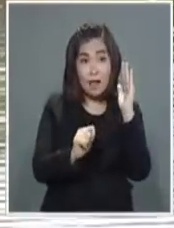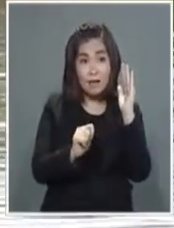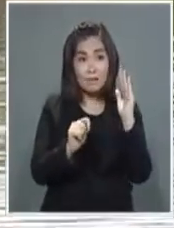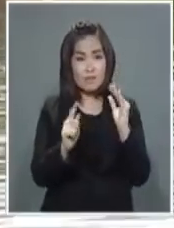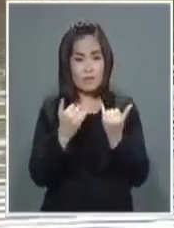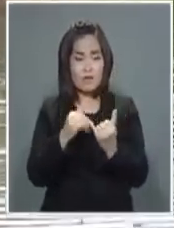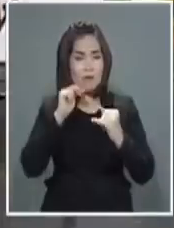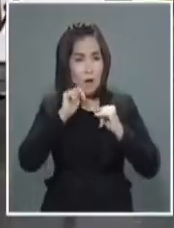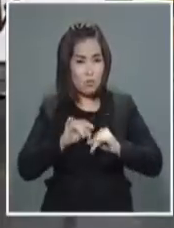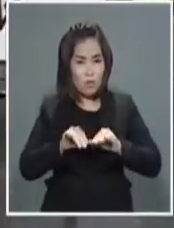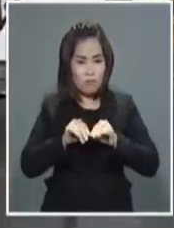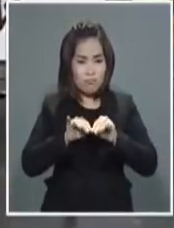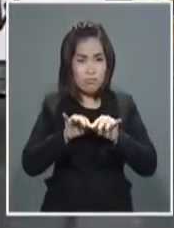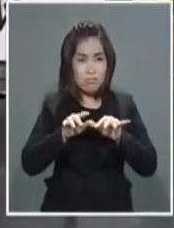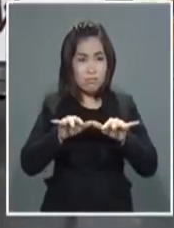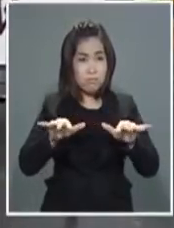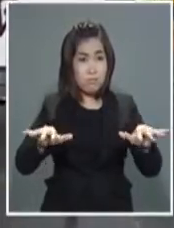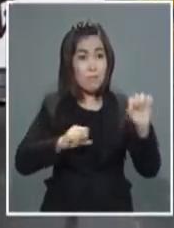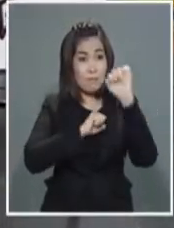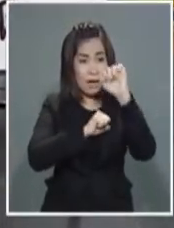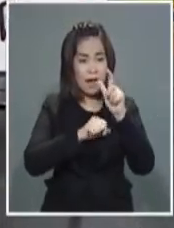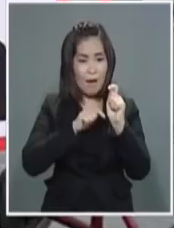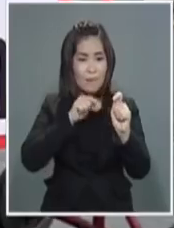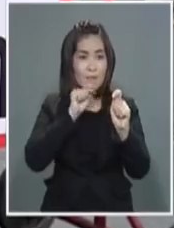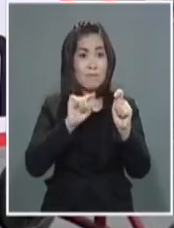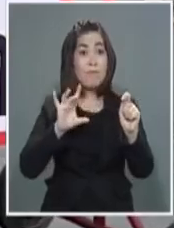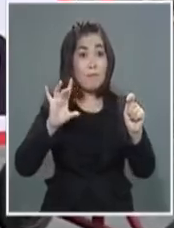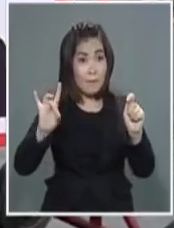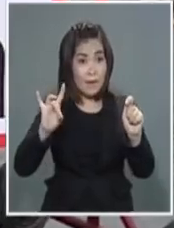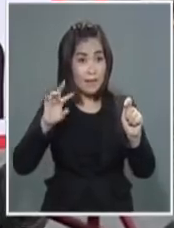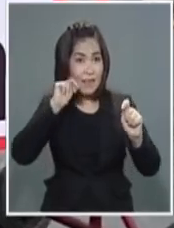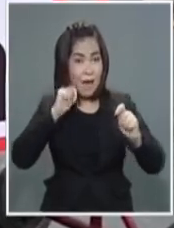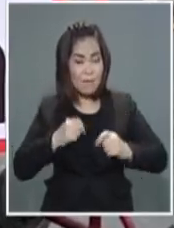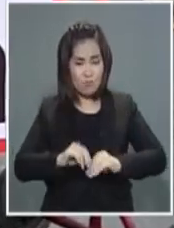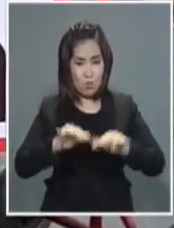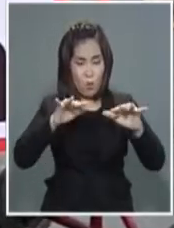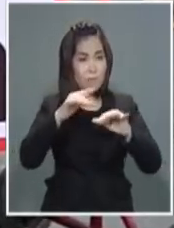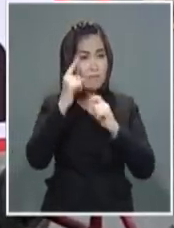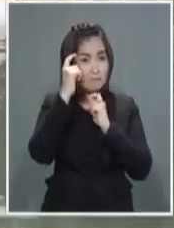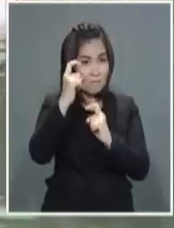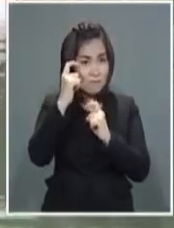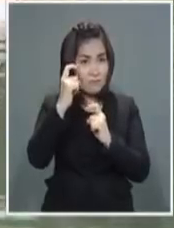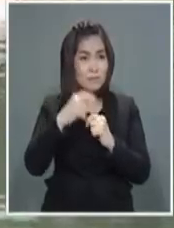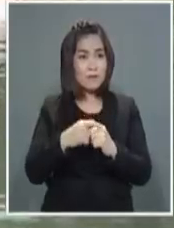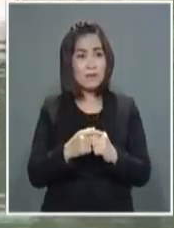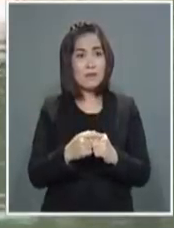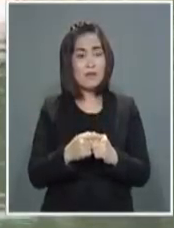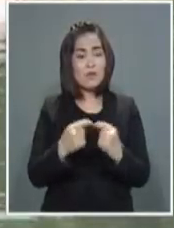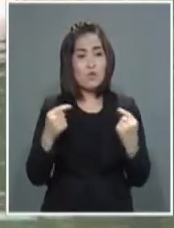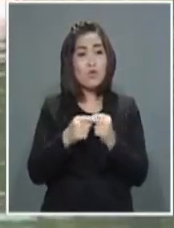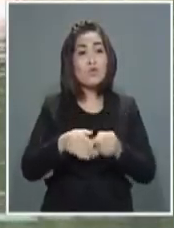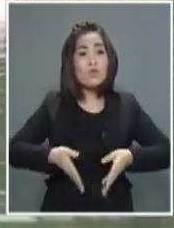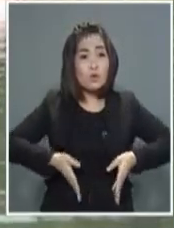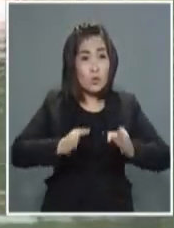แรงและขยายวงกว้างมีการประกาศให้8อำเภอเป็นพื้นที่ประสบภัยพิบัติน้ำท่วมแล้วโดยเฉพาะถนนทางเลี่ยงเมืองแยกนาขาน